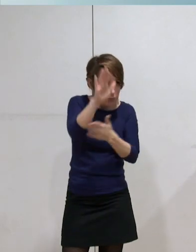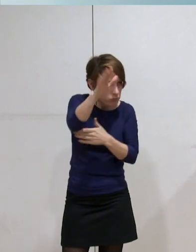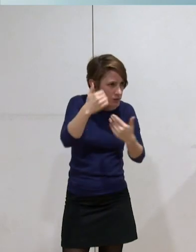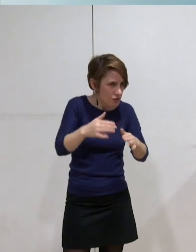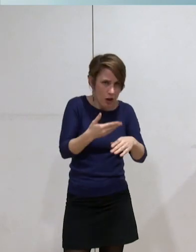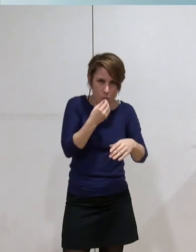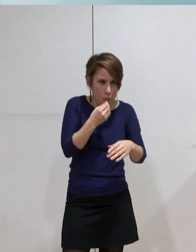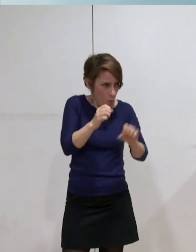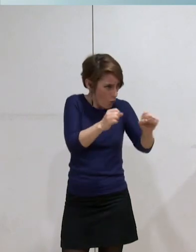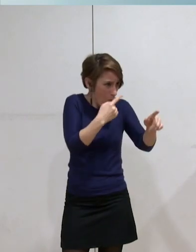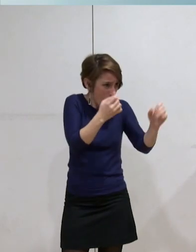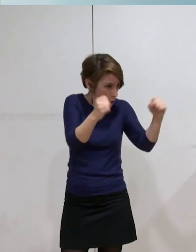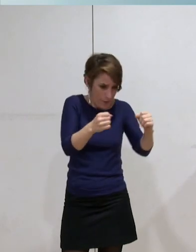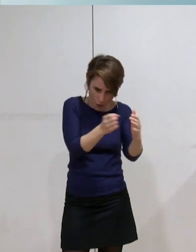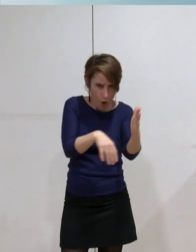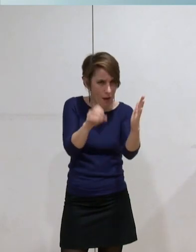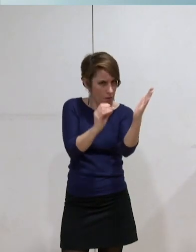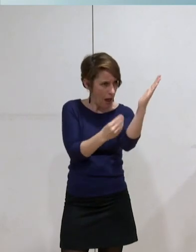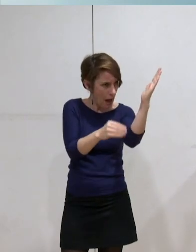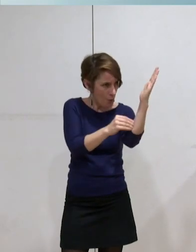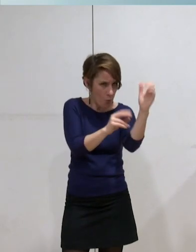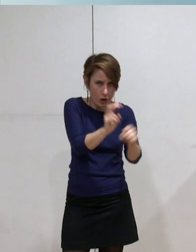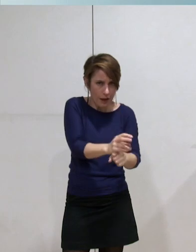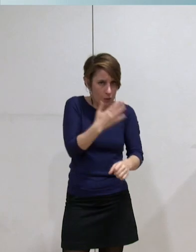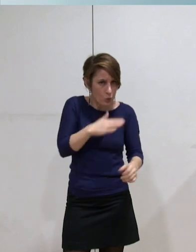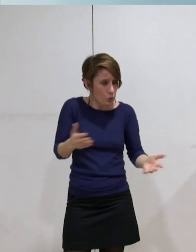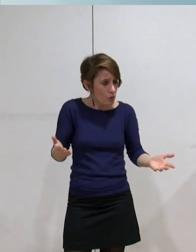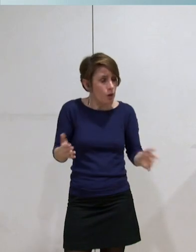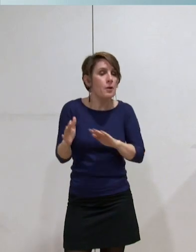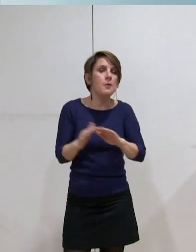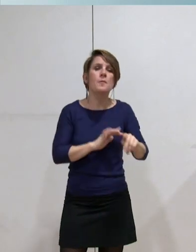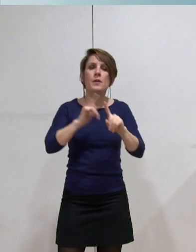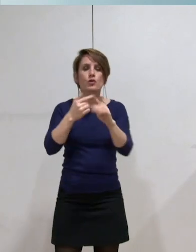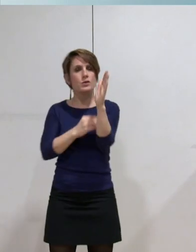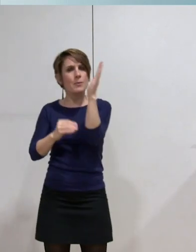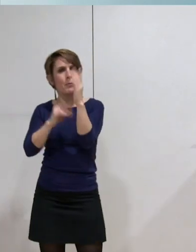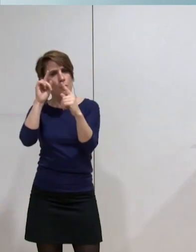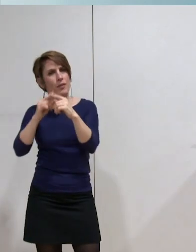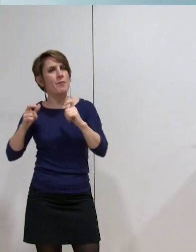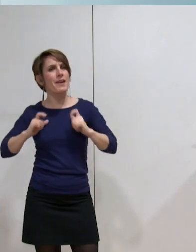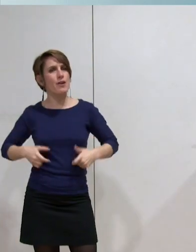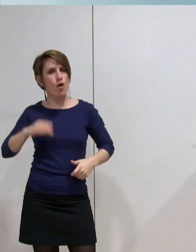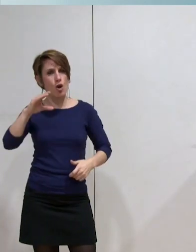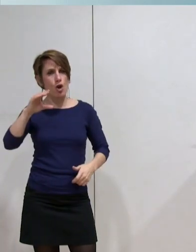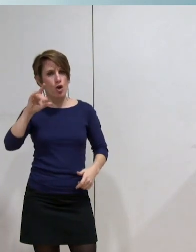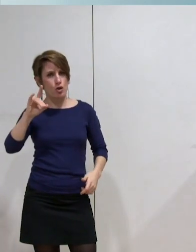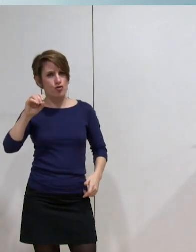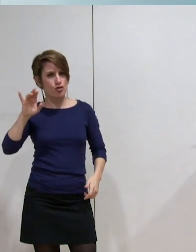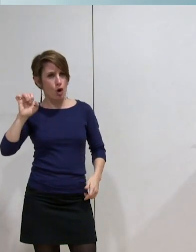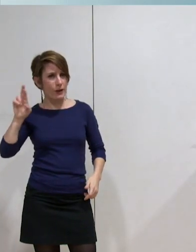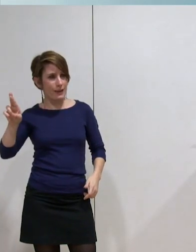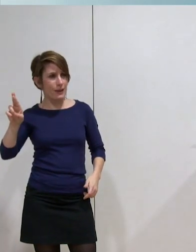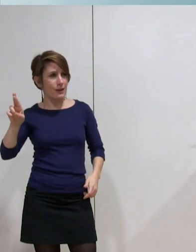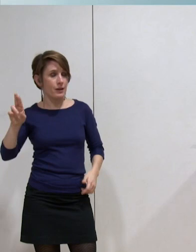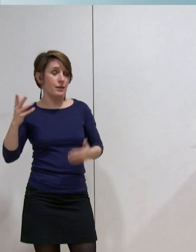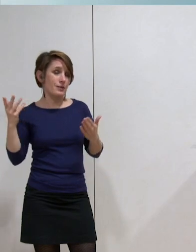d'accord là-dessus on peut le laisser et la deuxième chose après pour Nicolas churiier justement nous si on veut pas qui demande dérogation c'est parce que